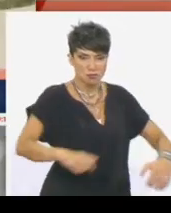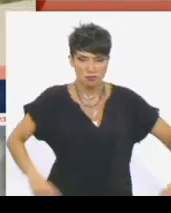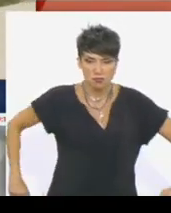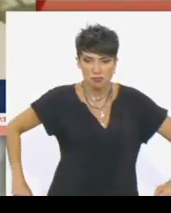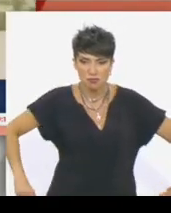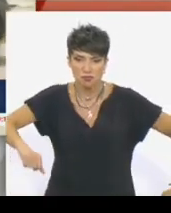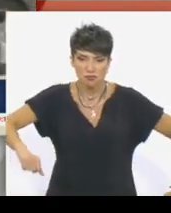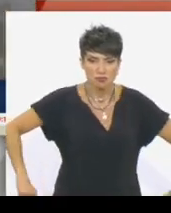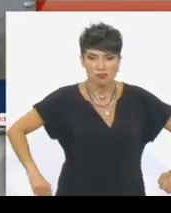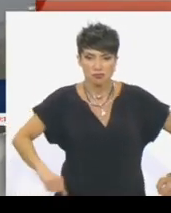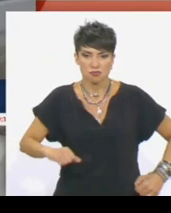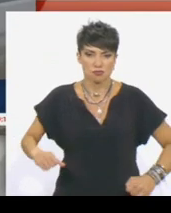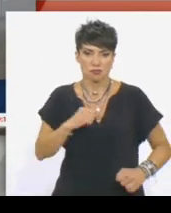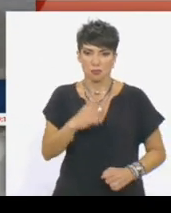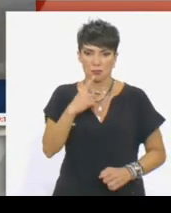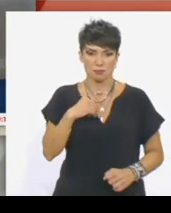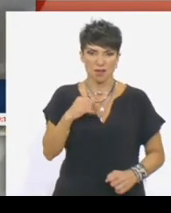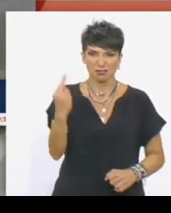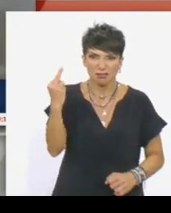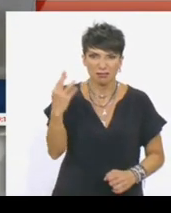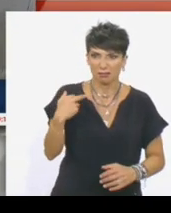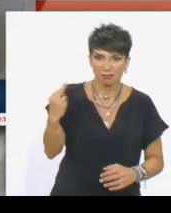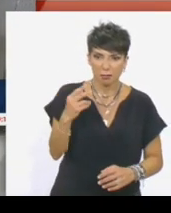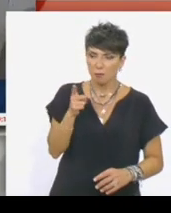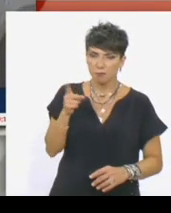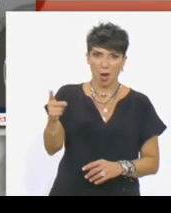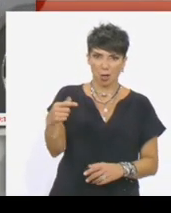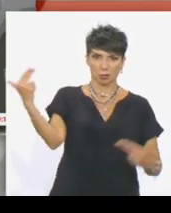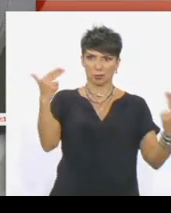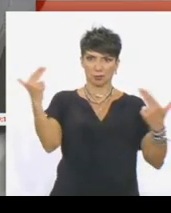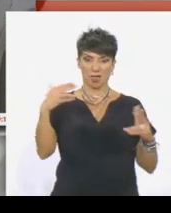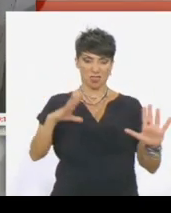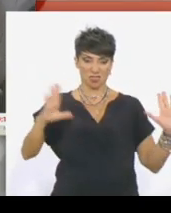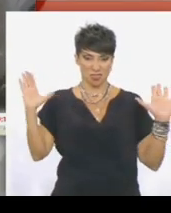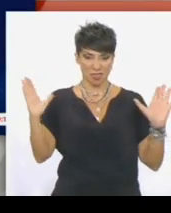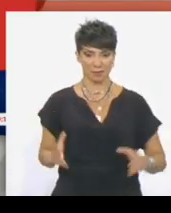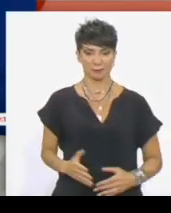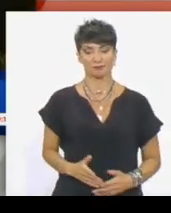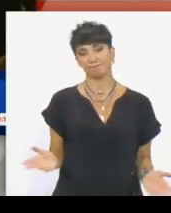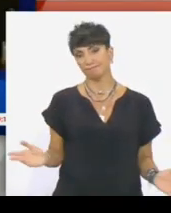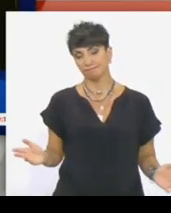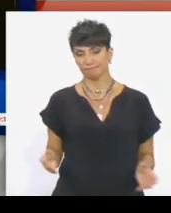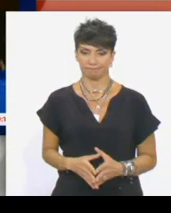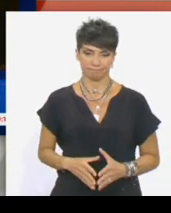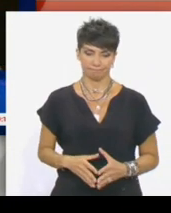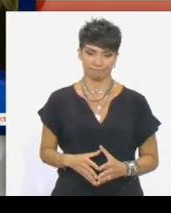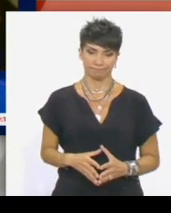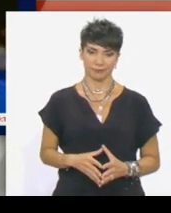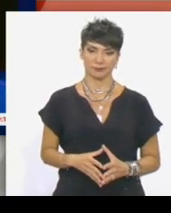αυτοκίνητό του προβαίνοντας μάλιστα σε άσχημες χειρονομίες προς την πλευρά των τηλεοπτικών συνεργείων.